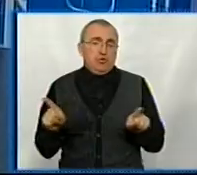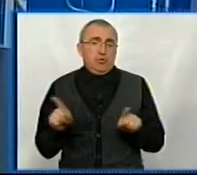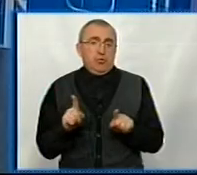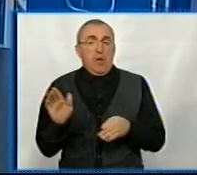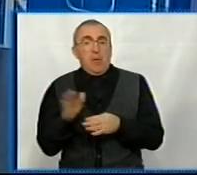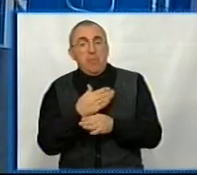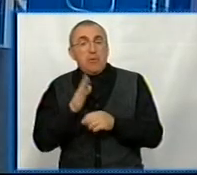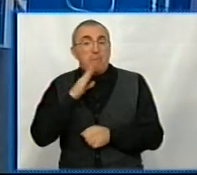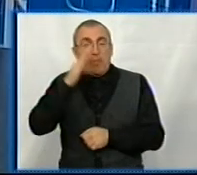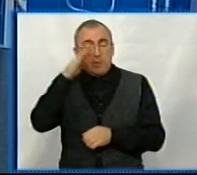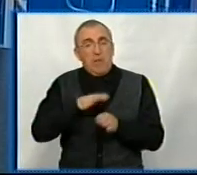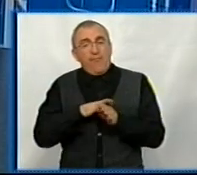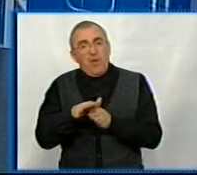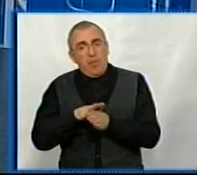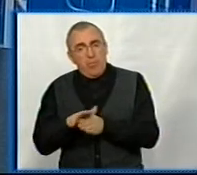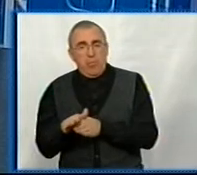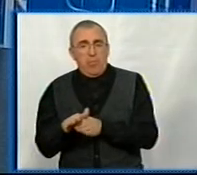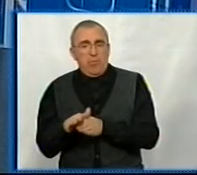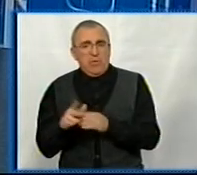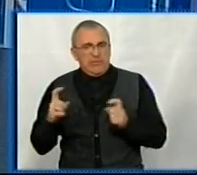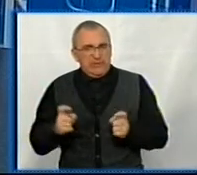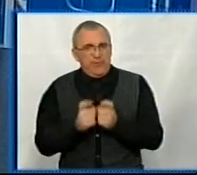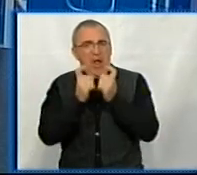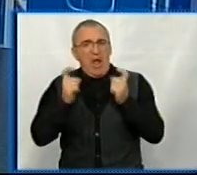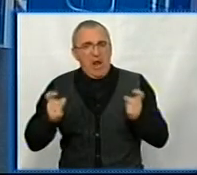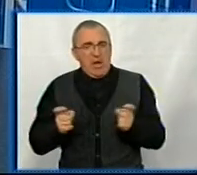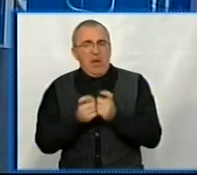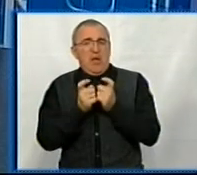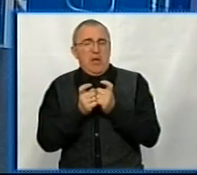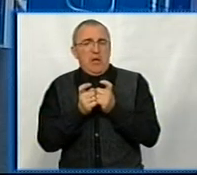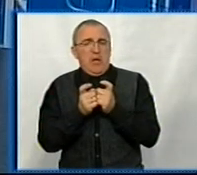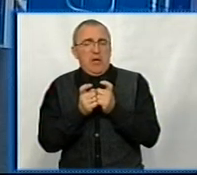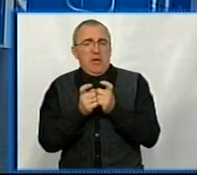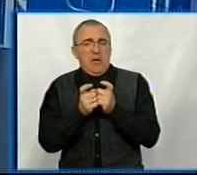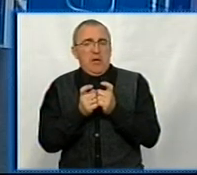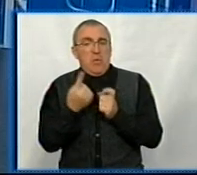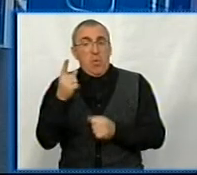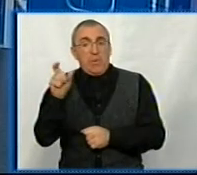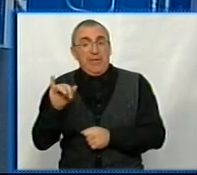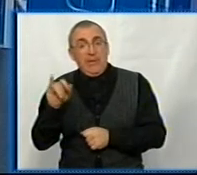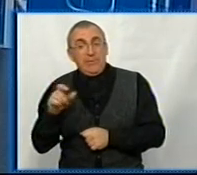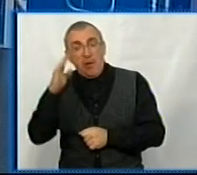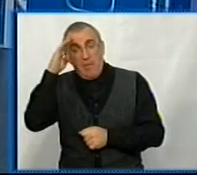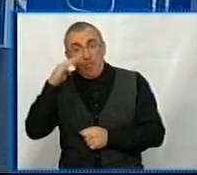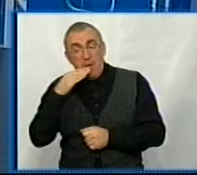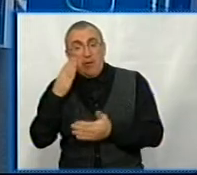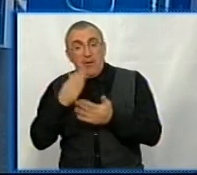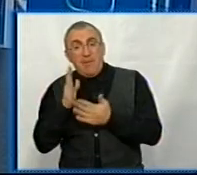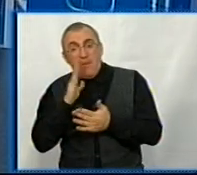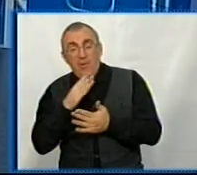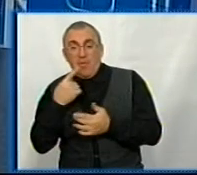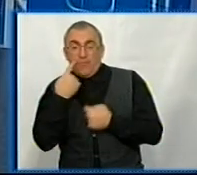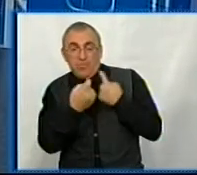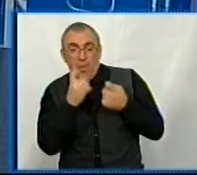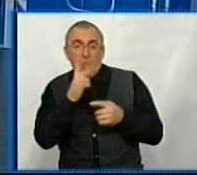між батьками відбувається сварка, так, і один із батьків є кривдником,